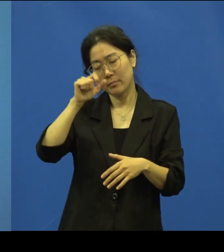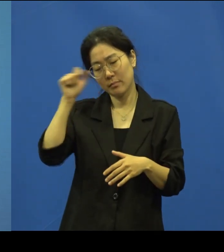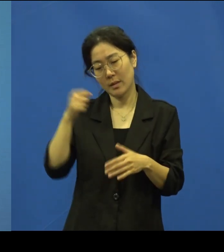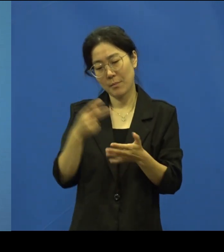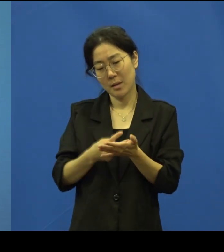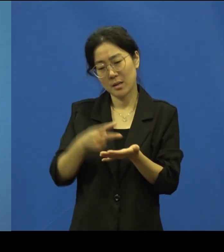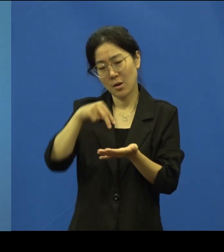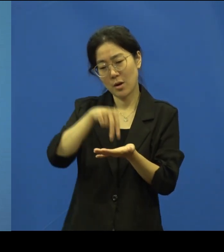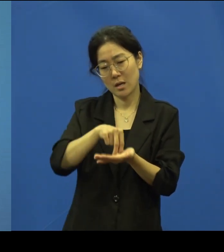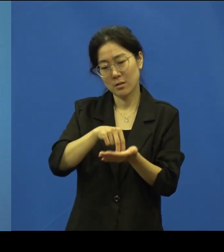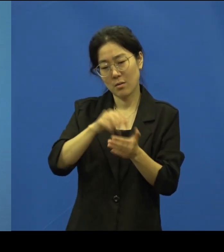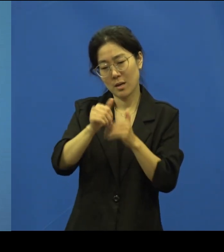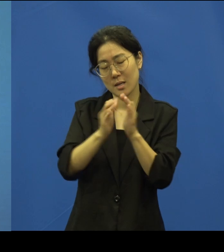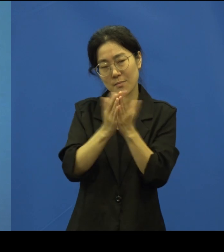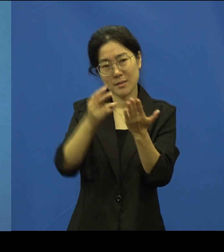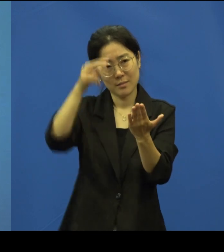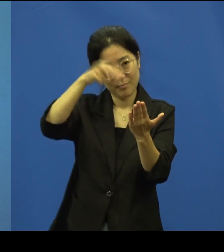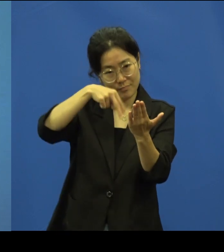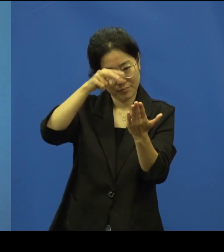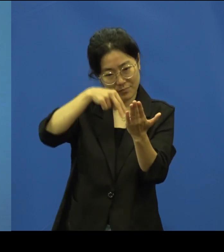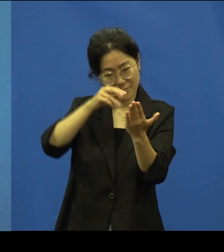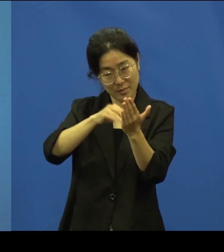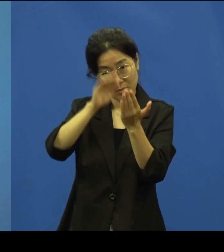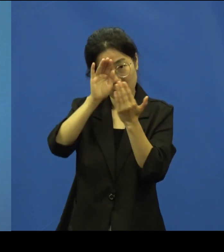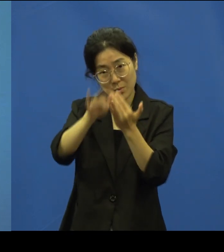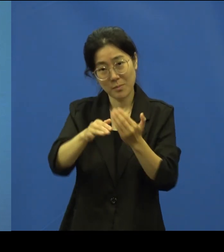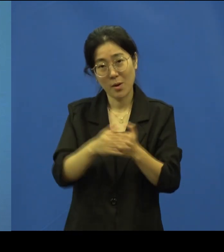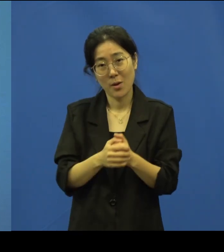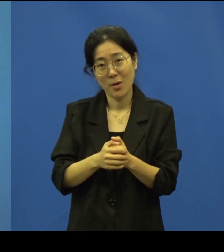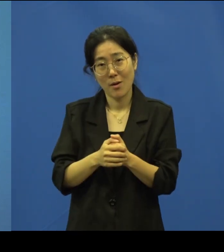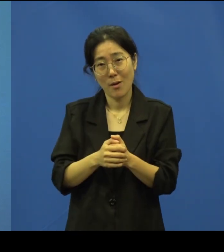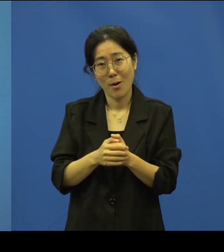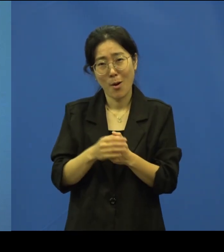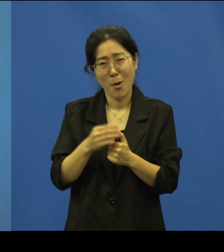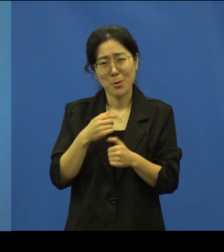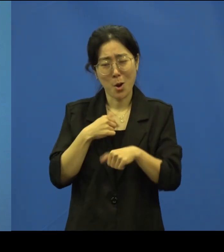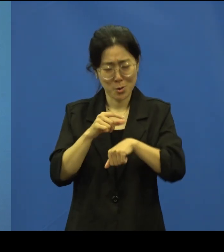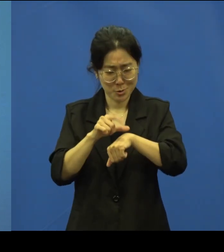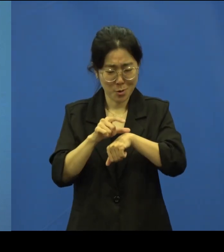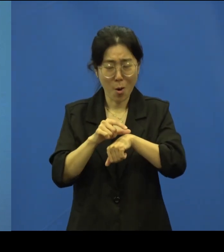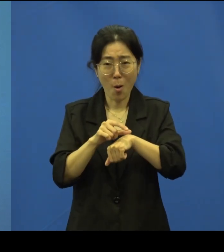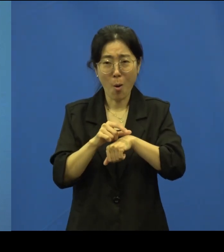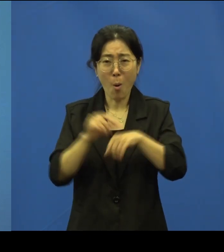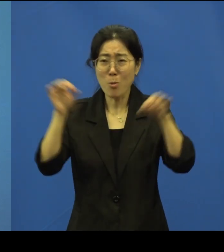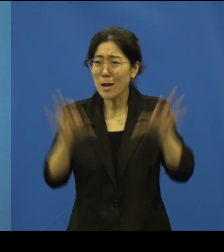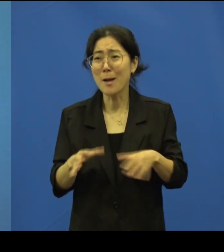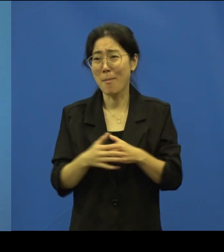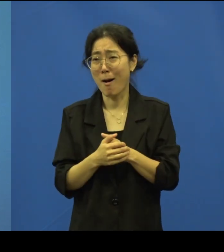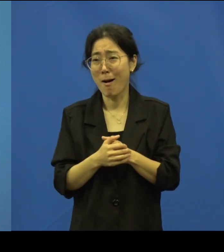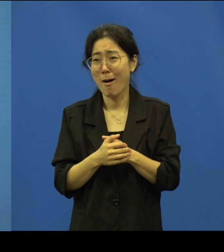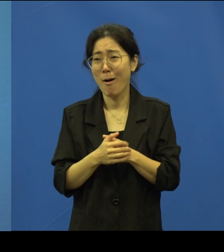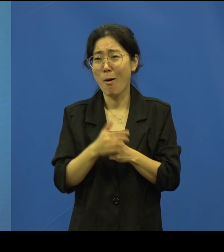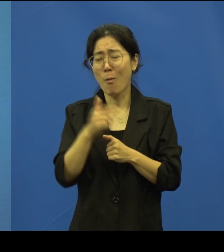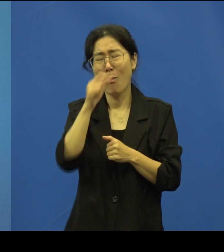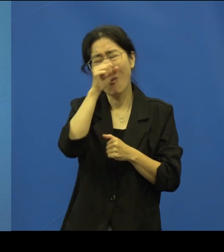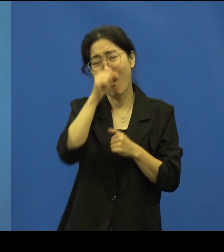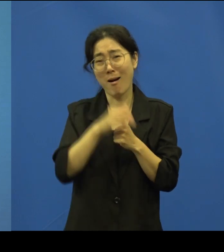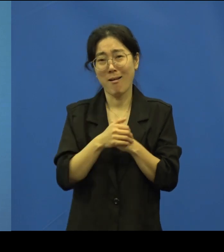묵상하고 하다 보면 몇 시간이 지나도 얼마나 좋은지 몰라요. 그런데 이 새벽에